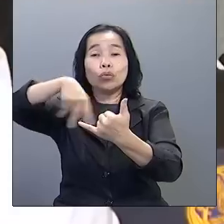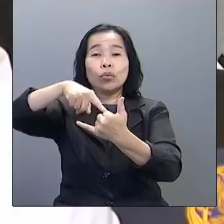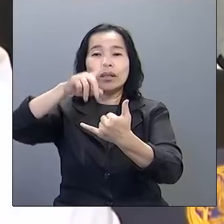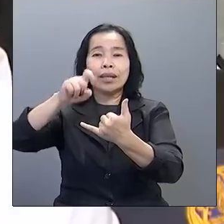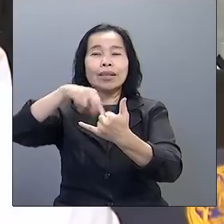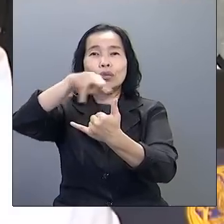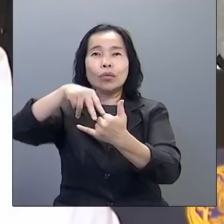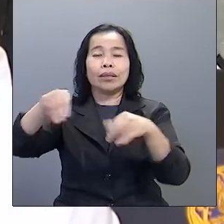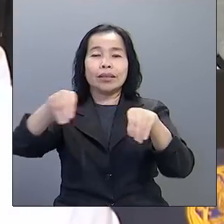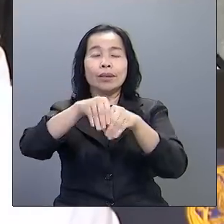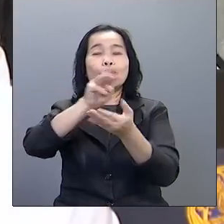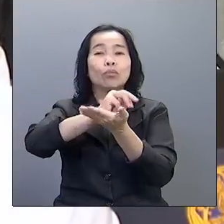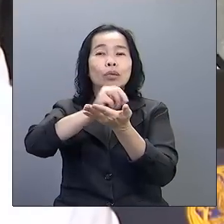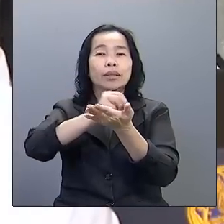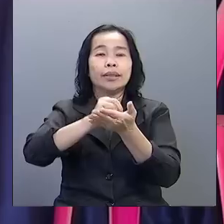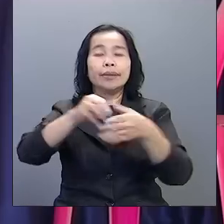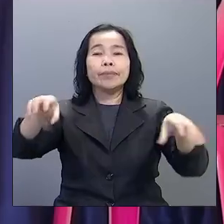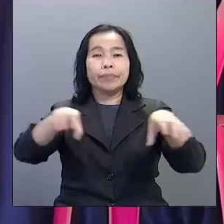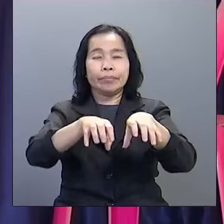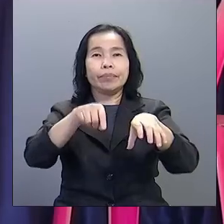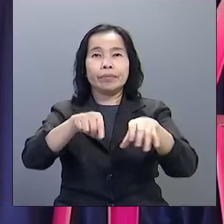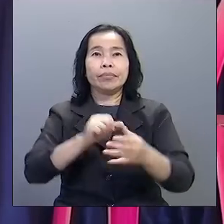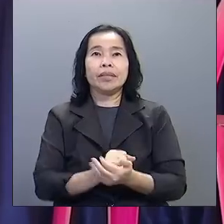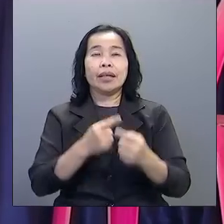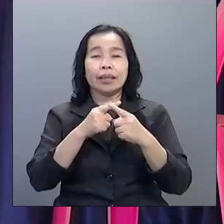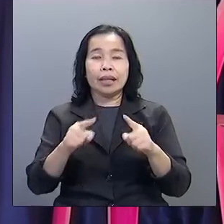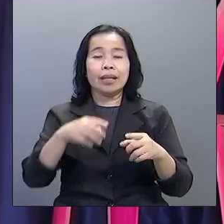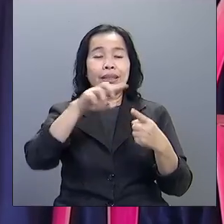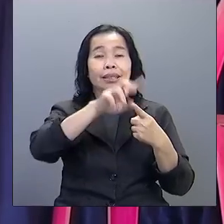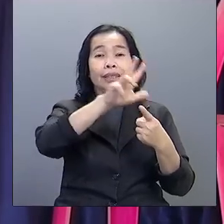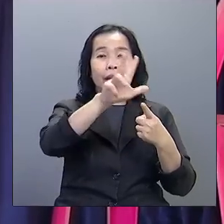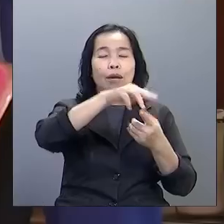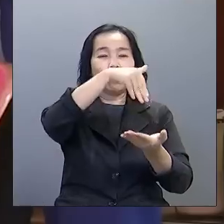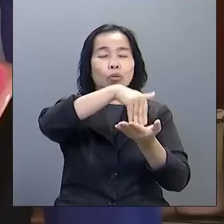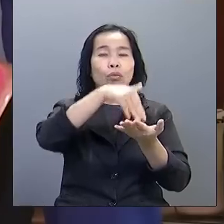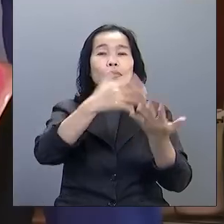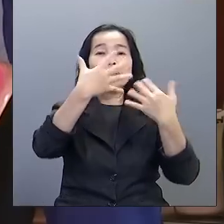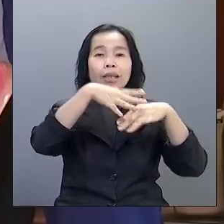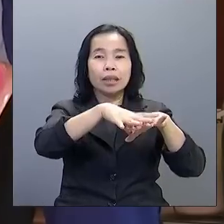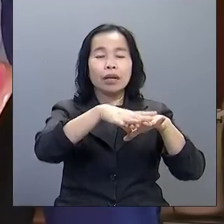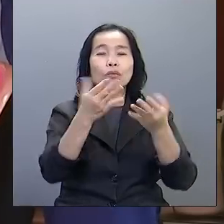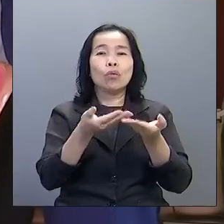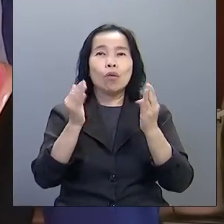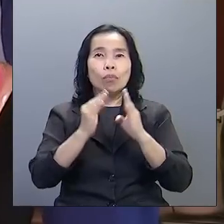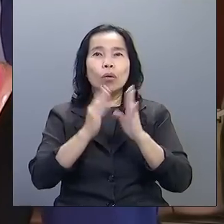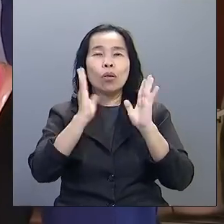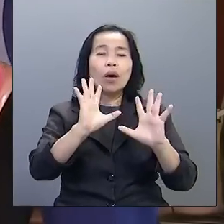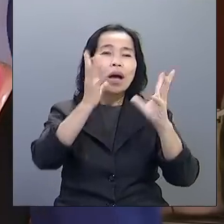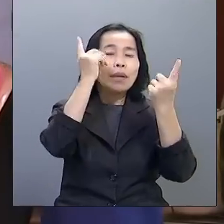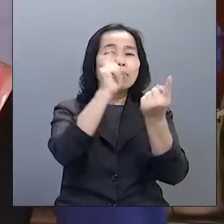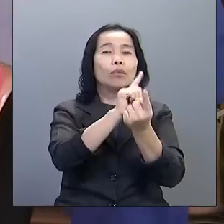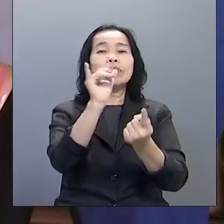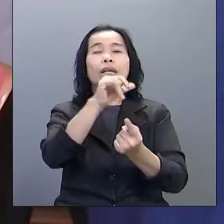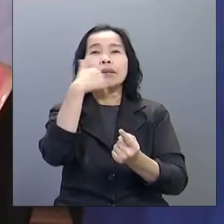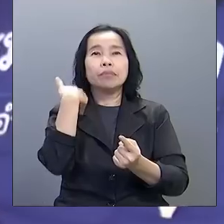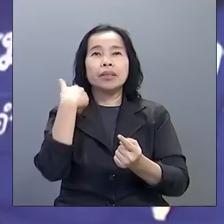ที่บริธิสว่างราชศรัทธาธรรมสถานแห่งนี้แหละครับและศูนย์ที่3คือศูนย์ประสานงานสำหรับญาติกำลังพลที่สูญหายติดต่อที่พัก